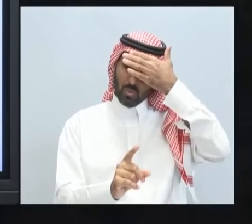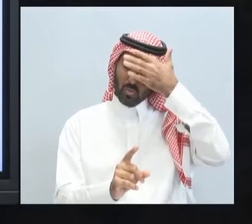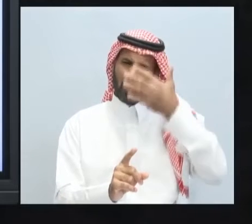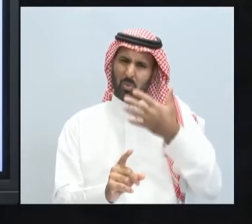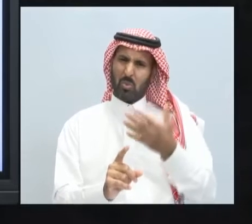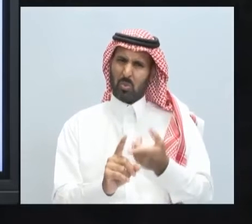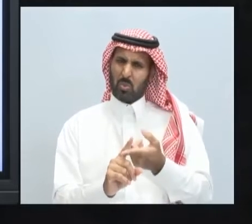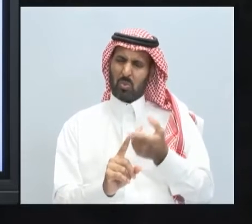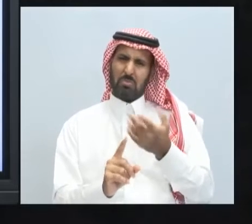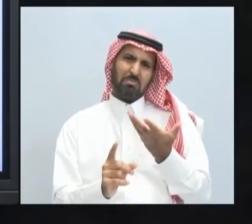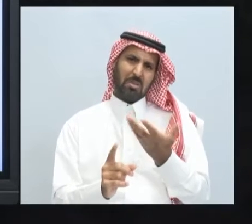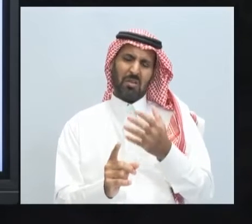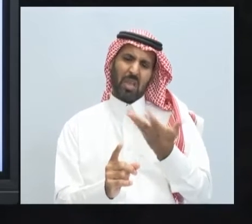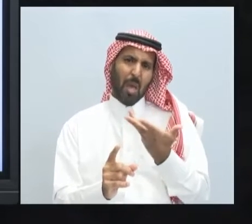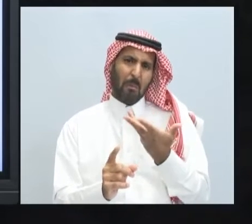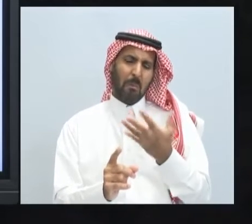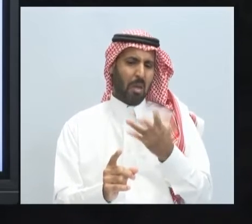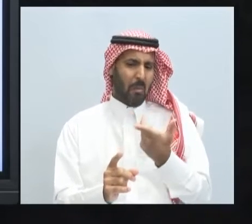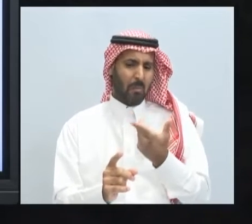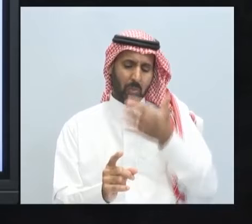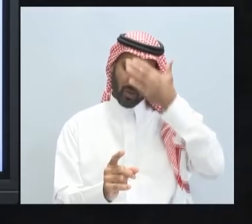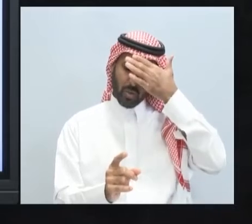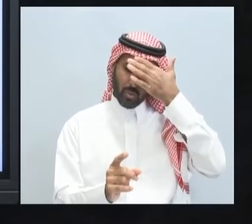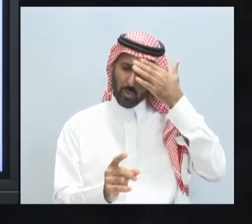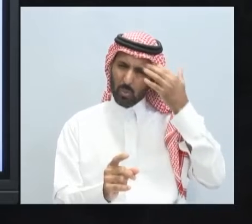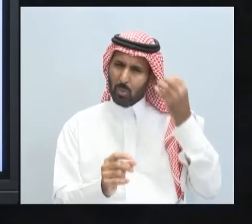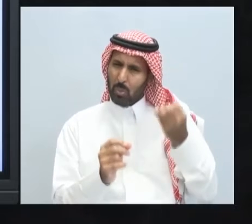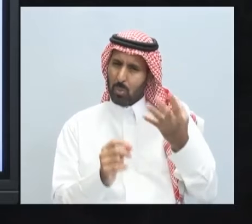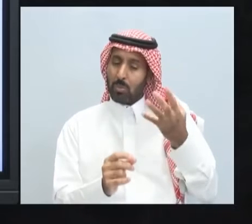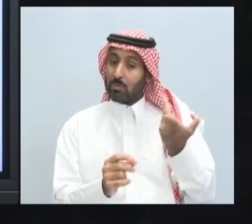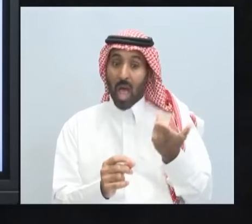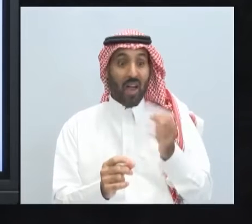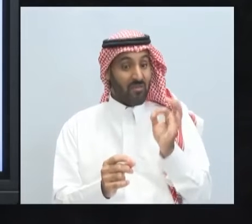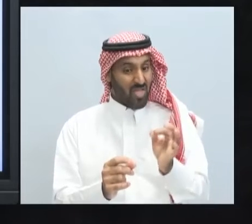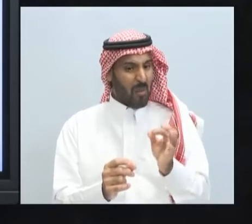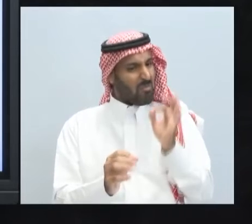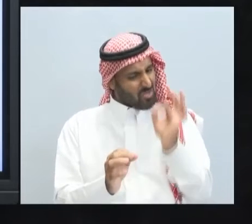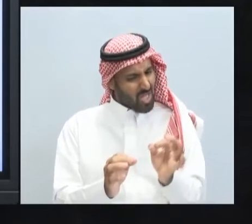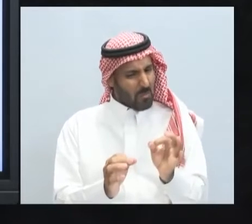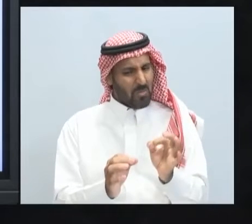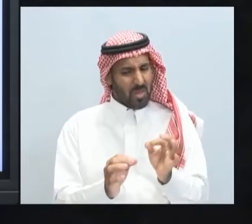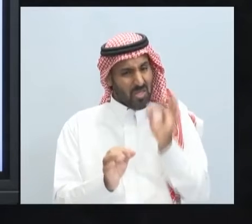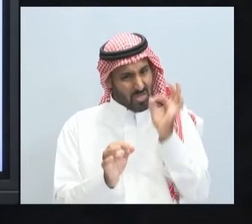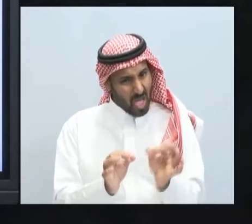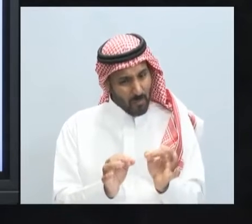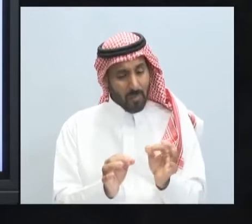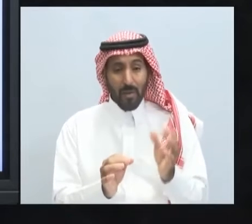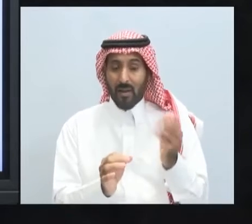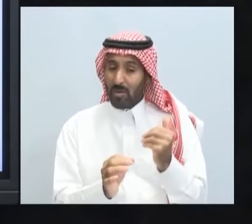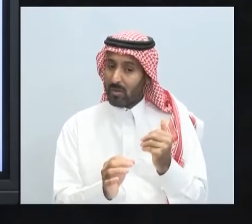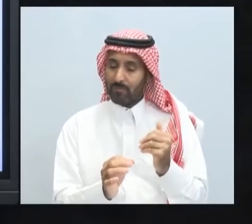الجسم ان نشعر بالحراره او نشعر بالبروده لكن هل نستطيع تديد